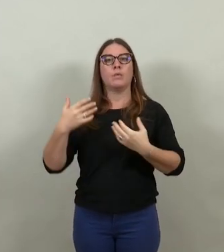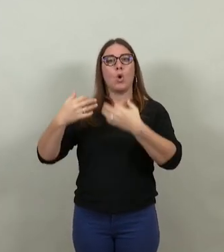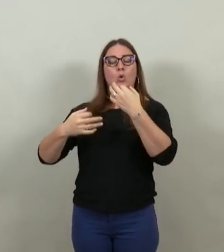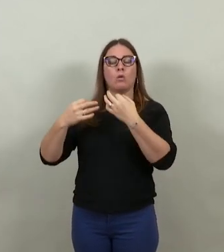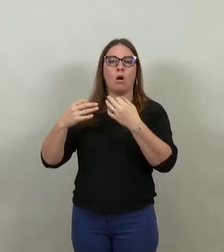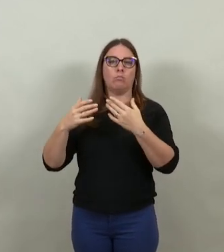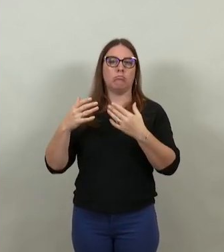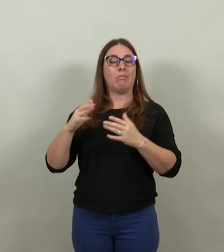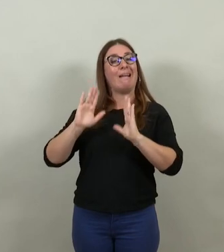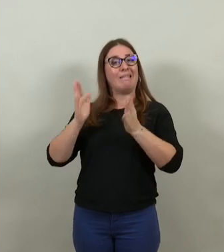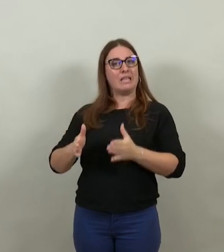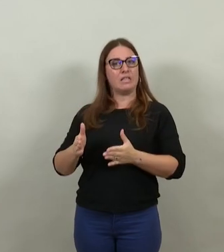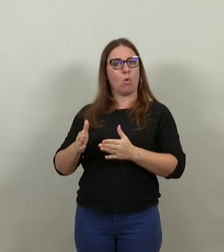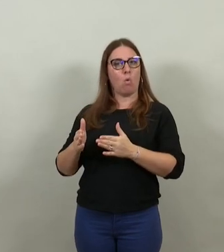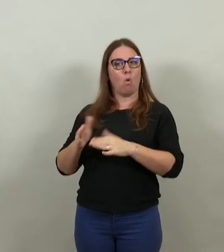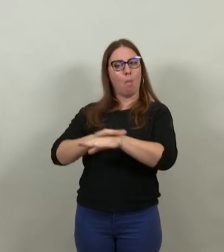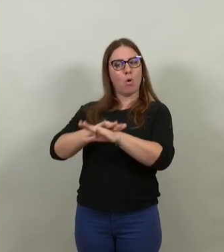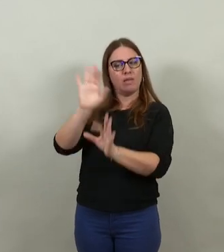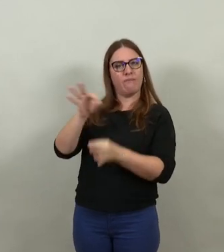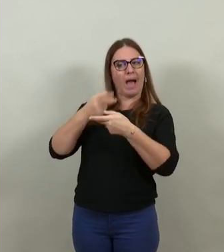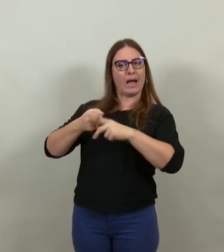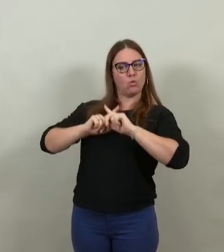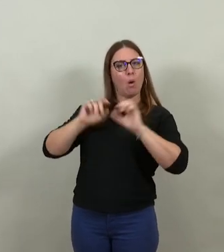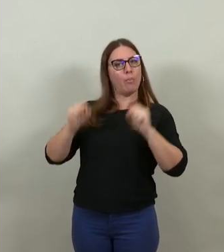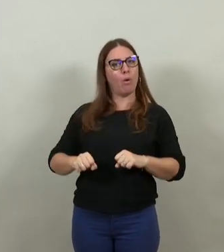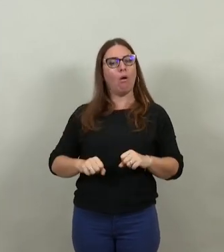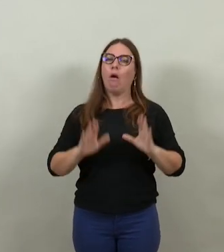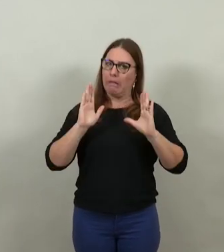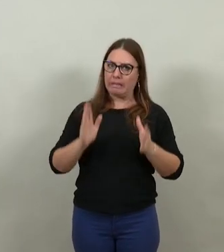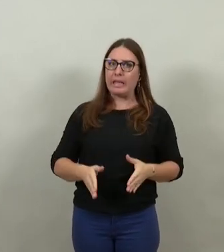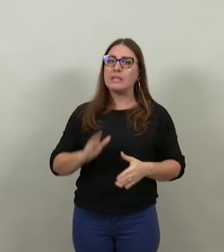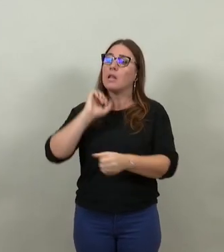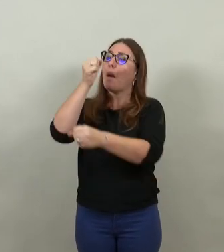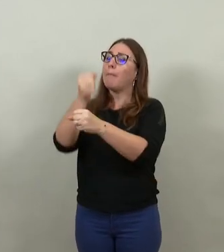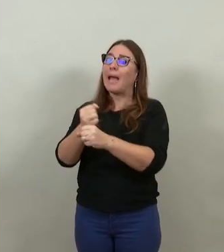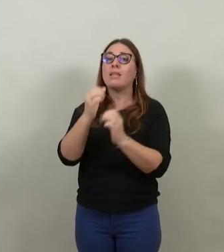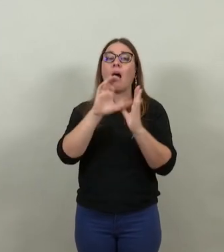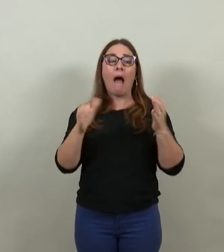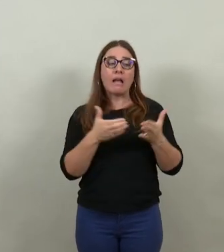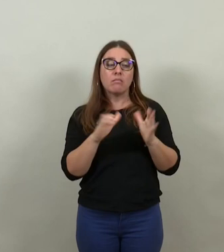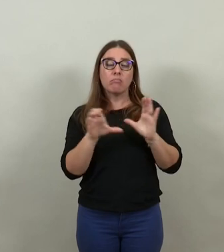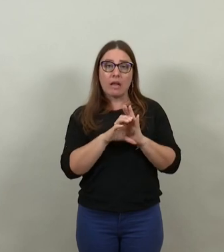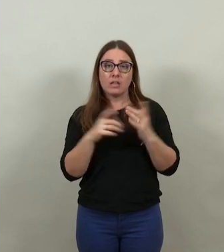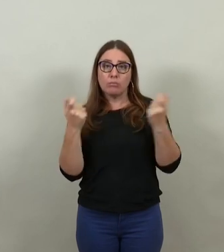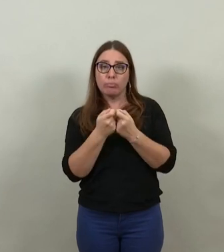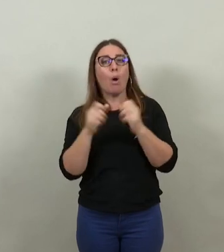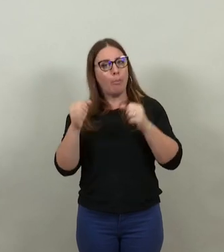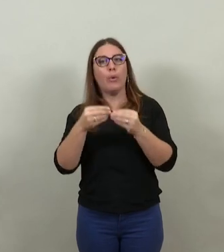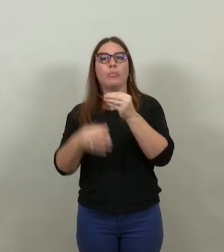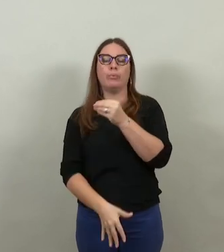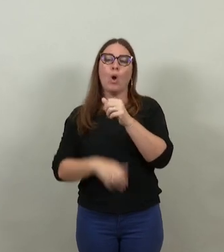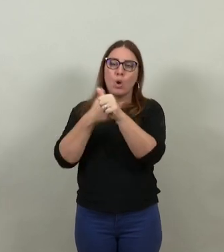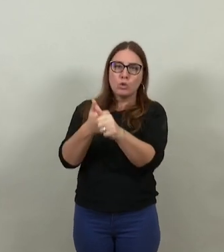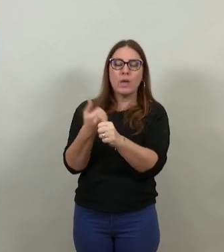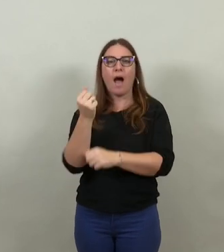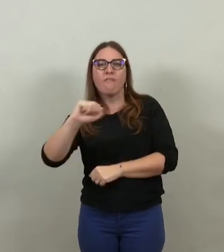par une décision spécialement motivée décider de ne pas prononcer la peine prévue par le présent article en considération des circonstances de l'infraction